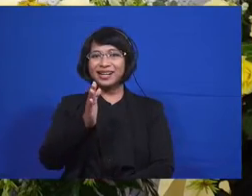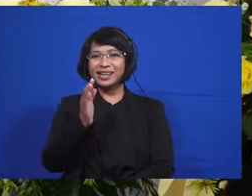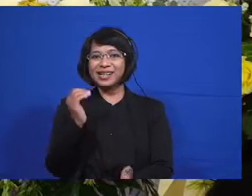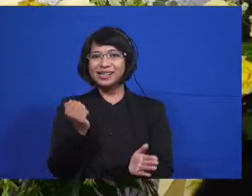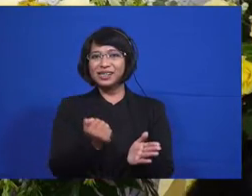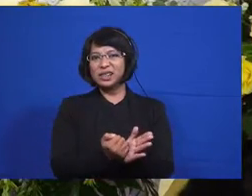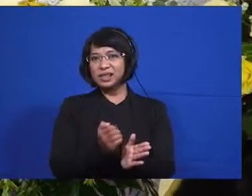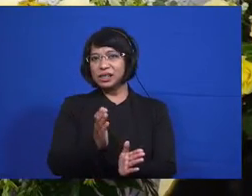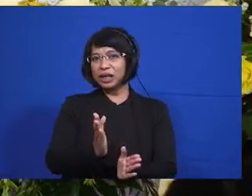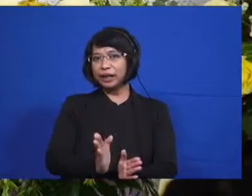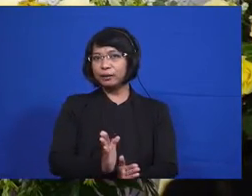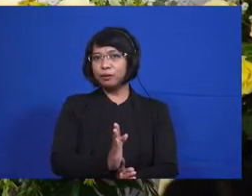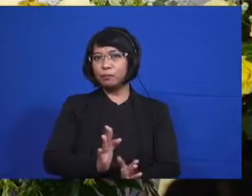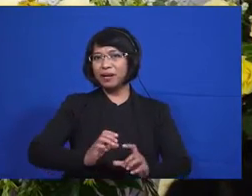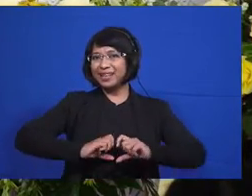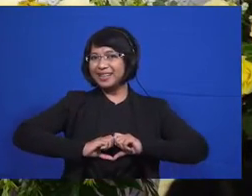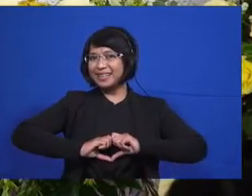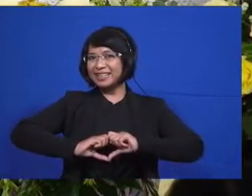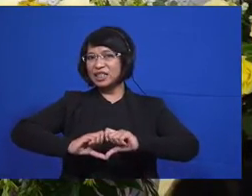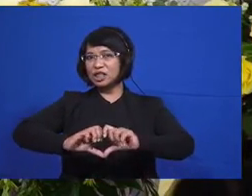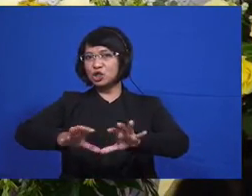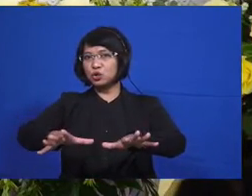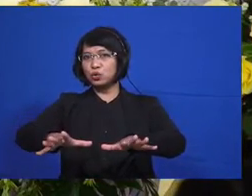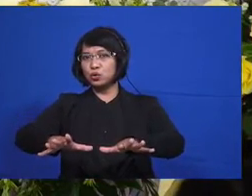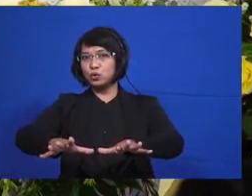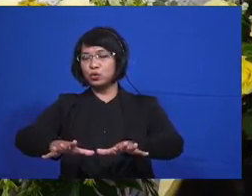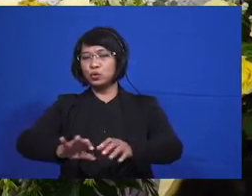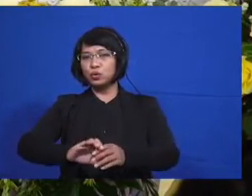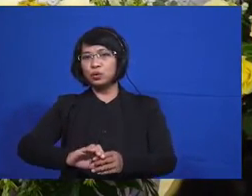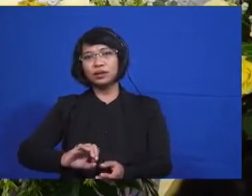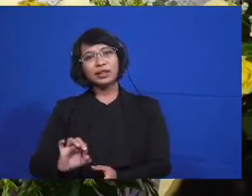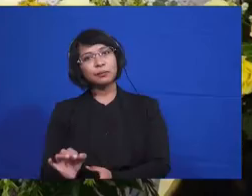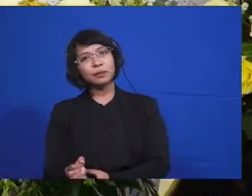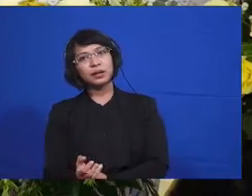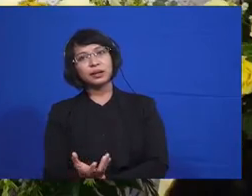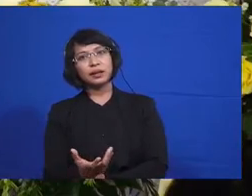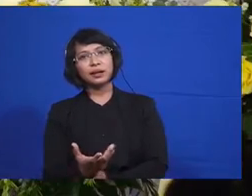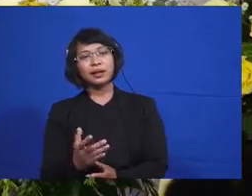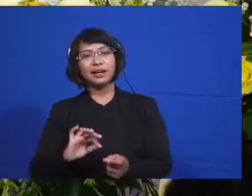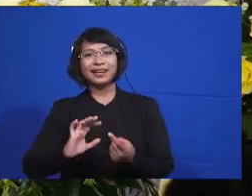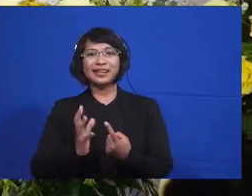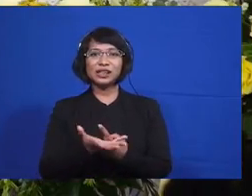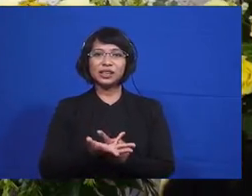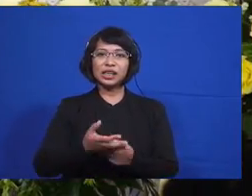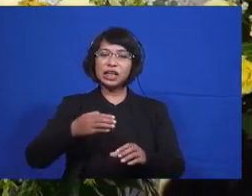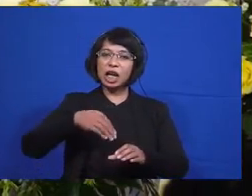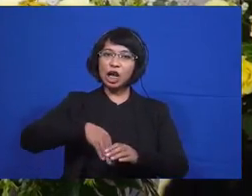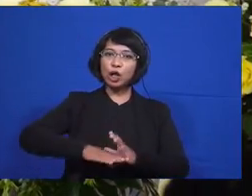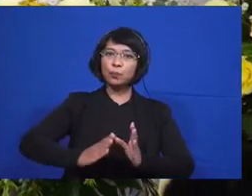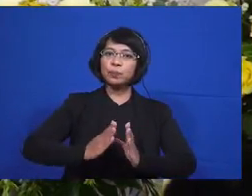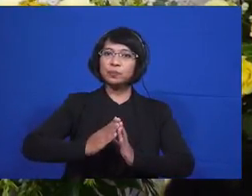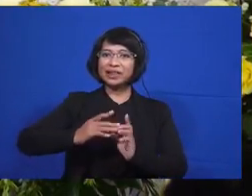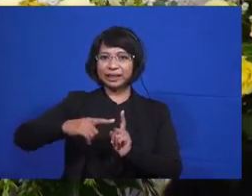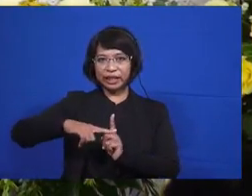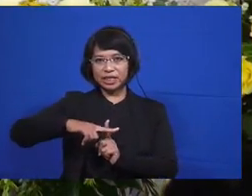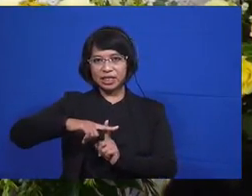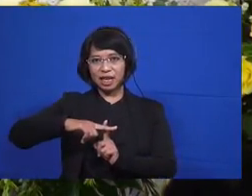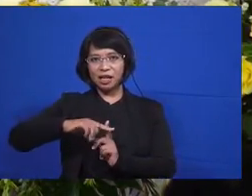Kristus tetap terpelihara dalam gereja.